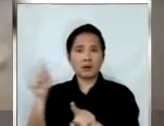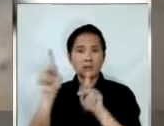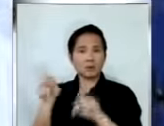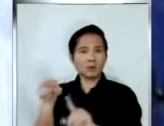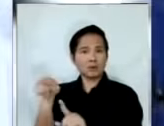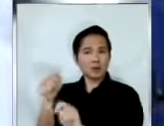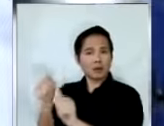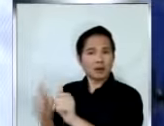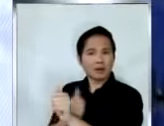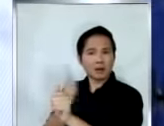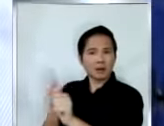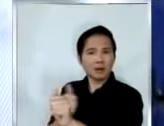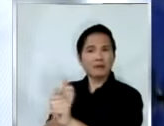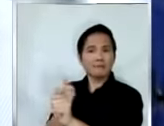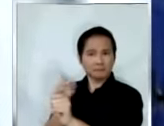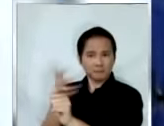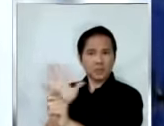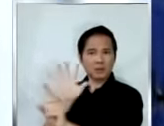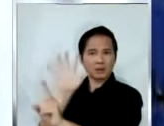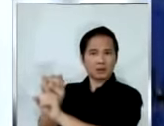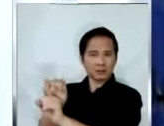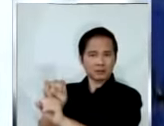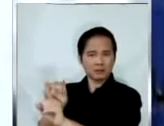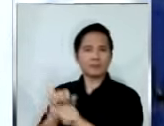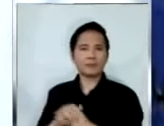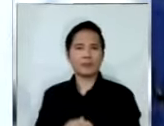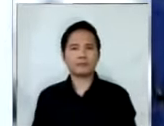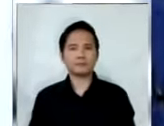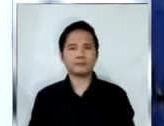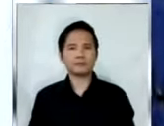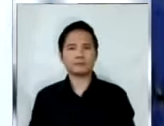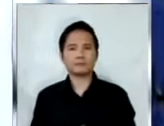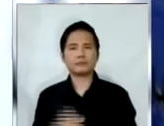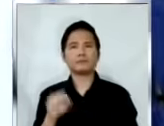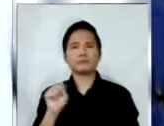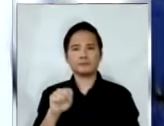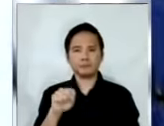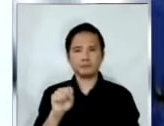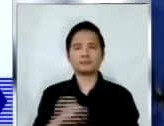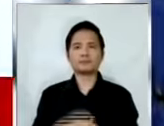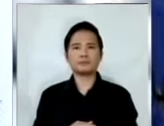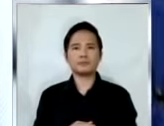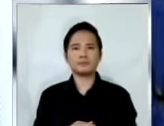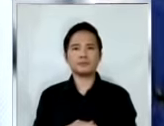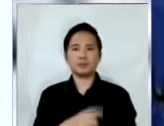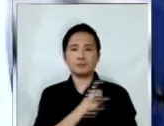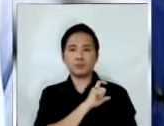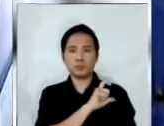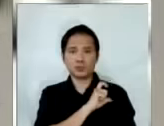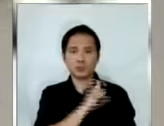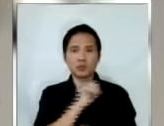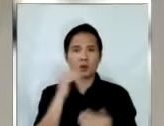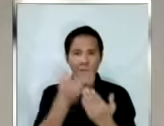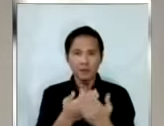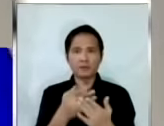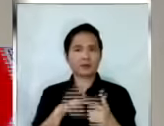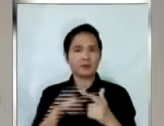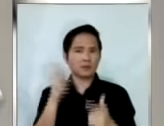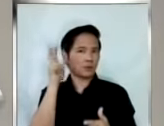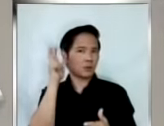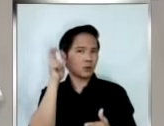natamaan. Tuwak mo yung isa dyan, niyapos nga po ng pulis. Yun, may pumutok lang, bumakas ako yung pulis.